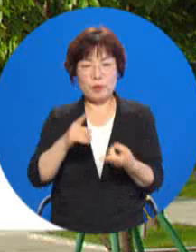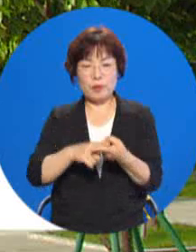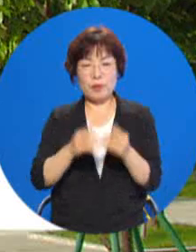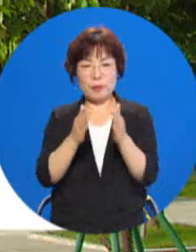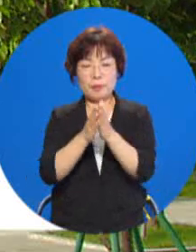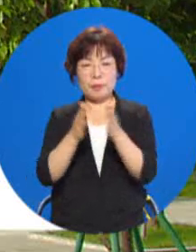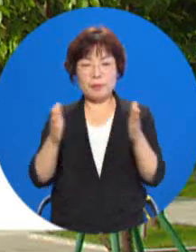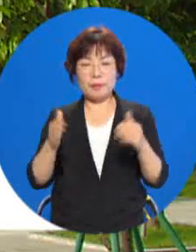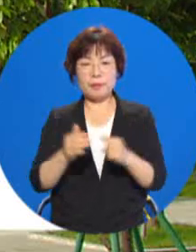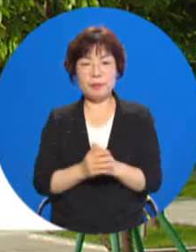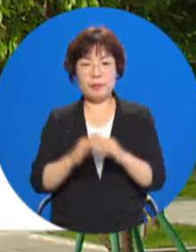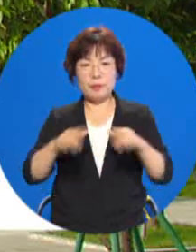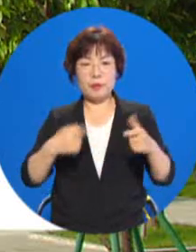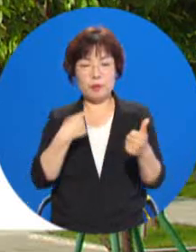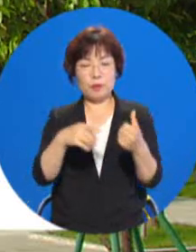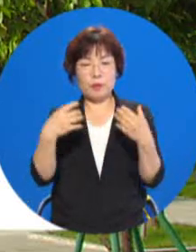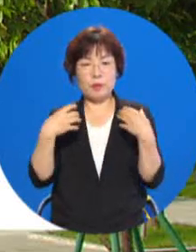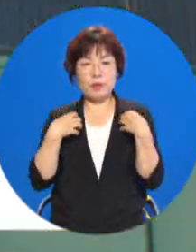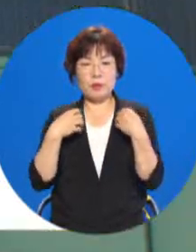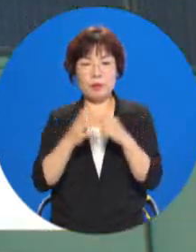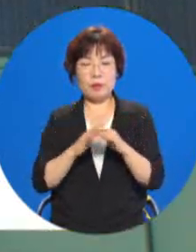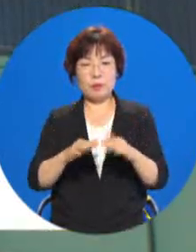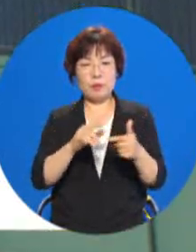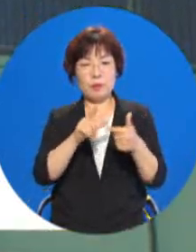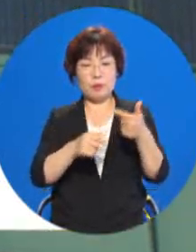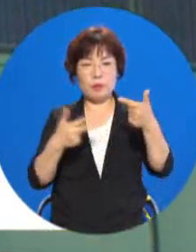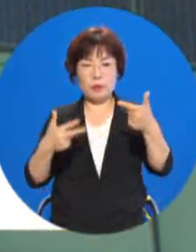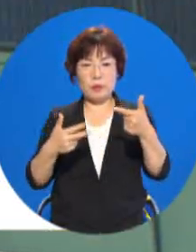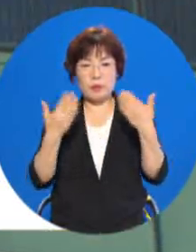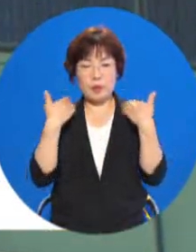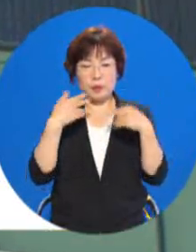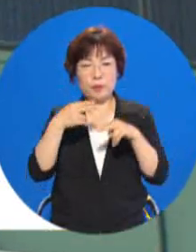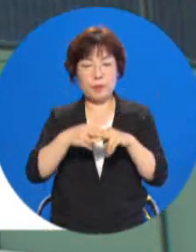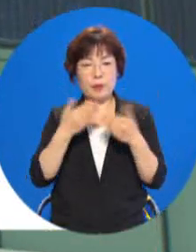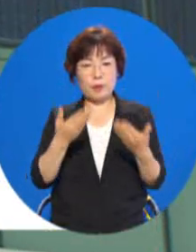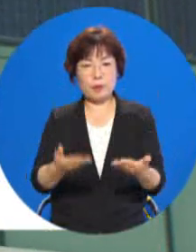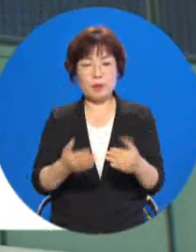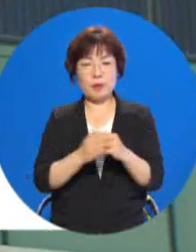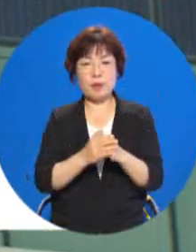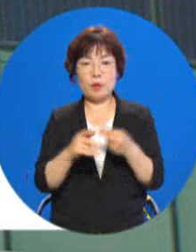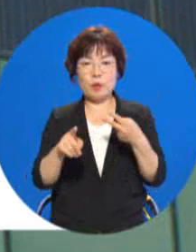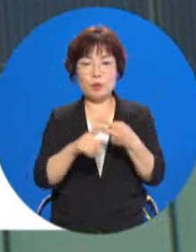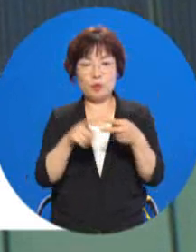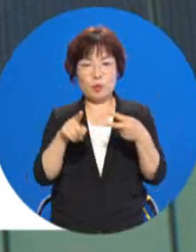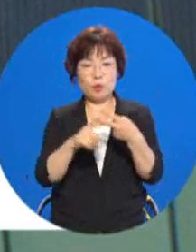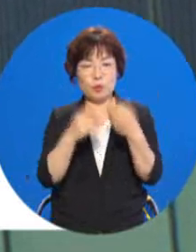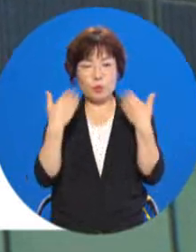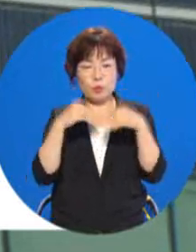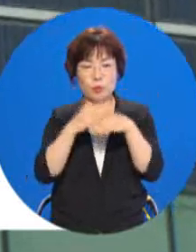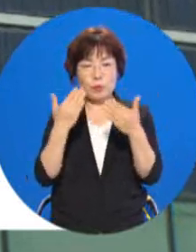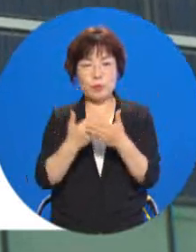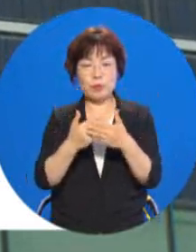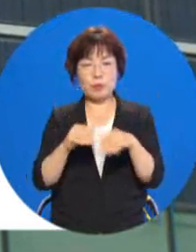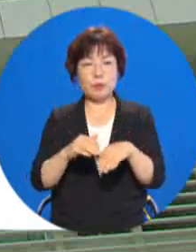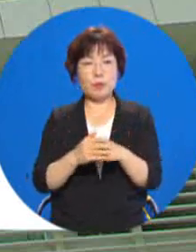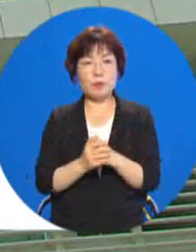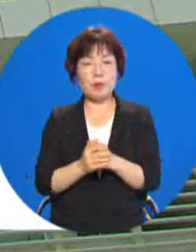나섭니다. 전남교육청에 따르면 오는 7일 학교 재량으로 쉬는 관내 초중고등학교는